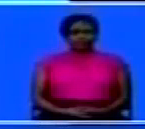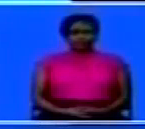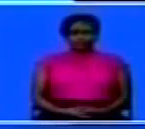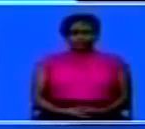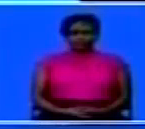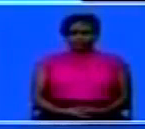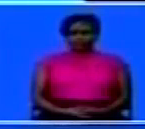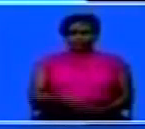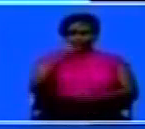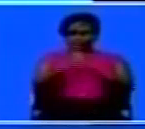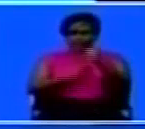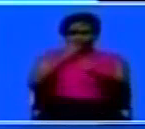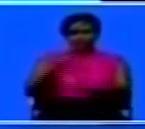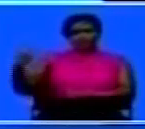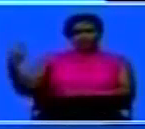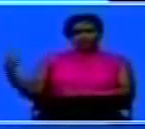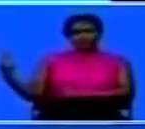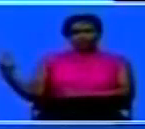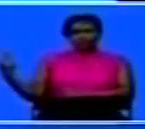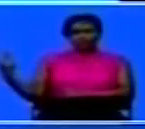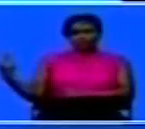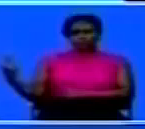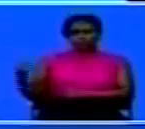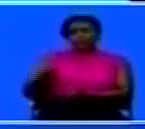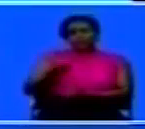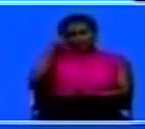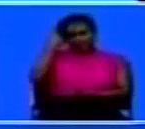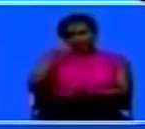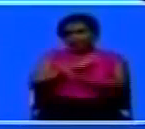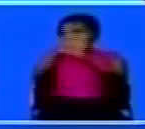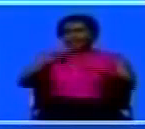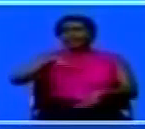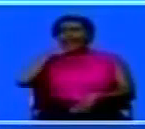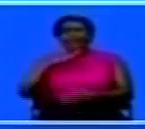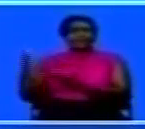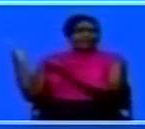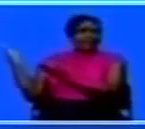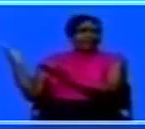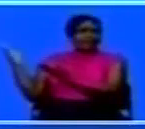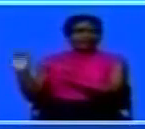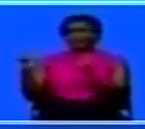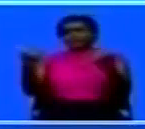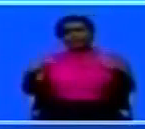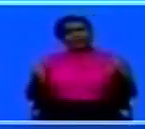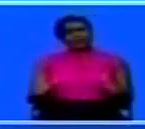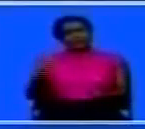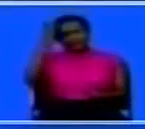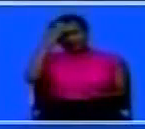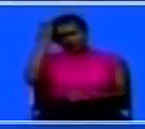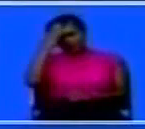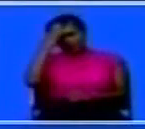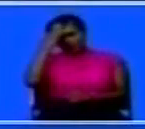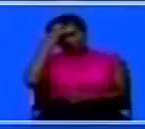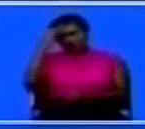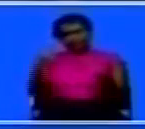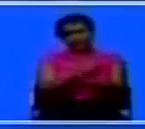Kwa takriban miaka miwili ilikuwa imesalia kitendawili cha kifo cha mwanafunzi wa chuo kikuu Mercy Keino kilichoibua